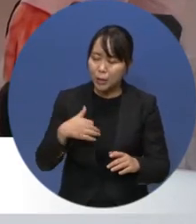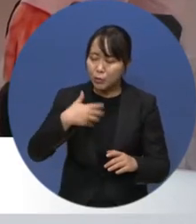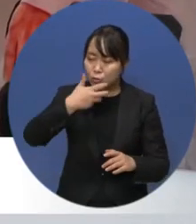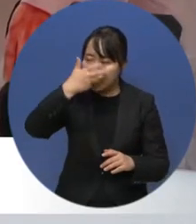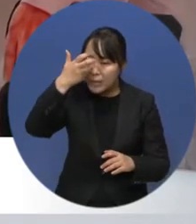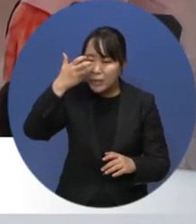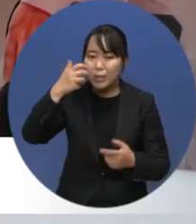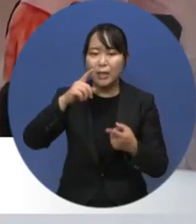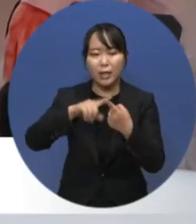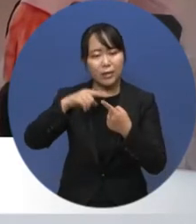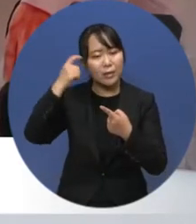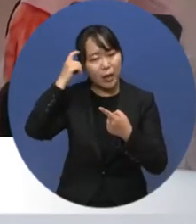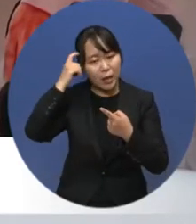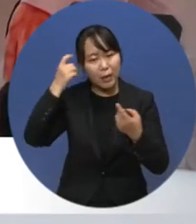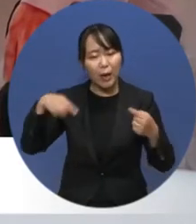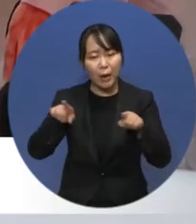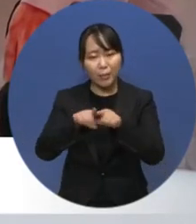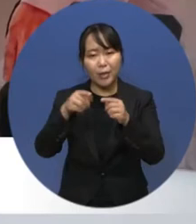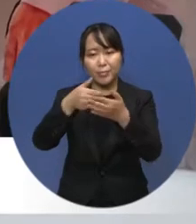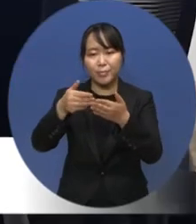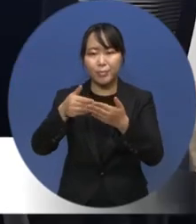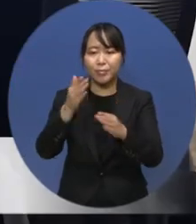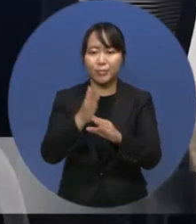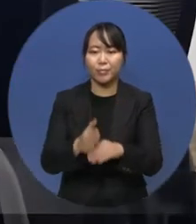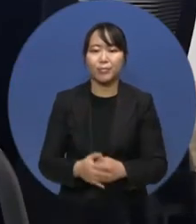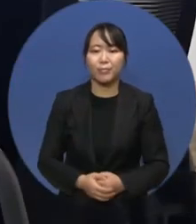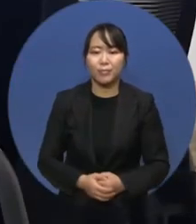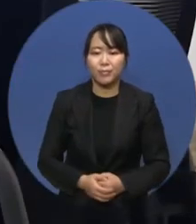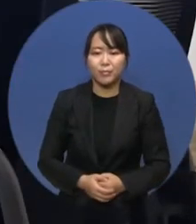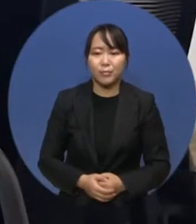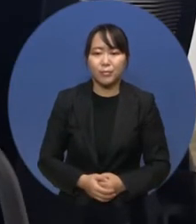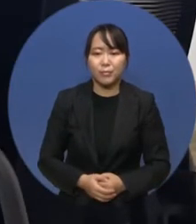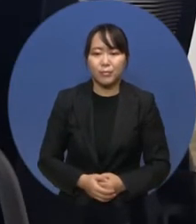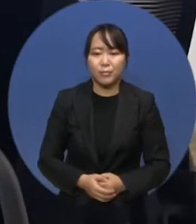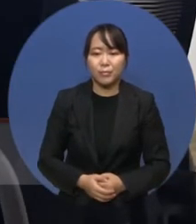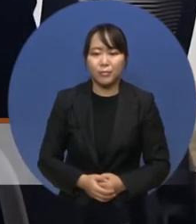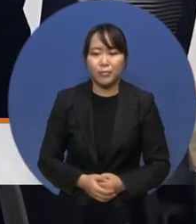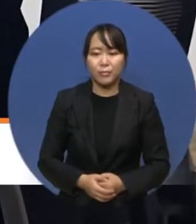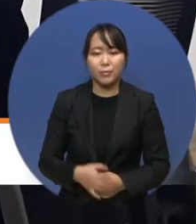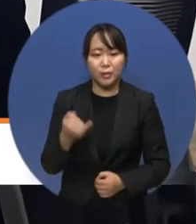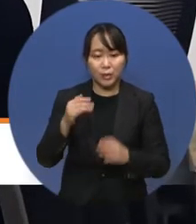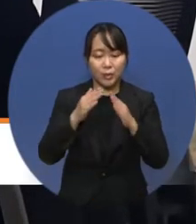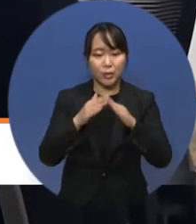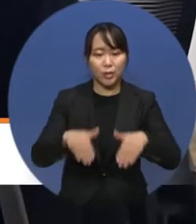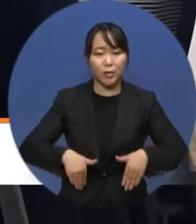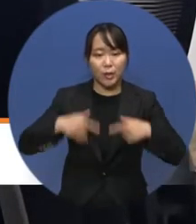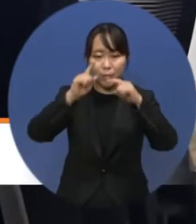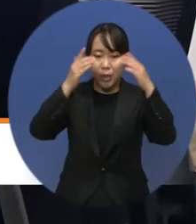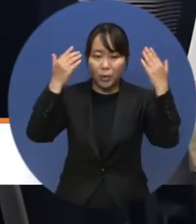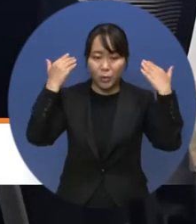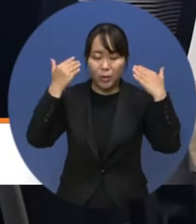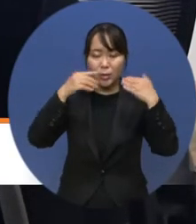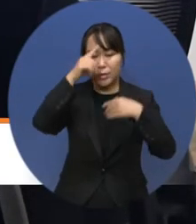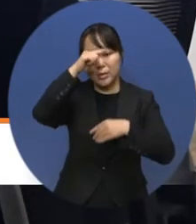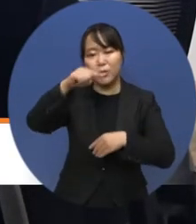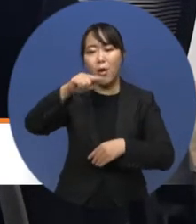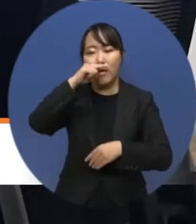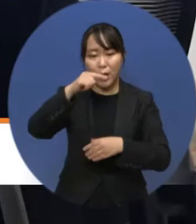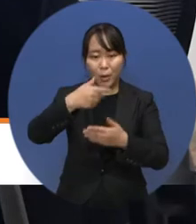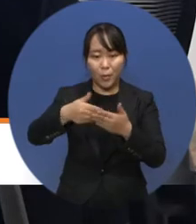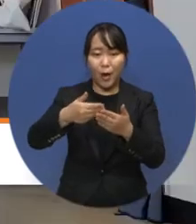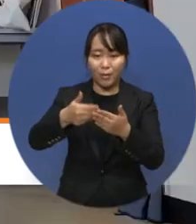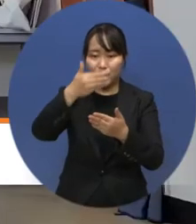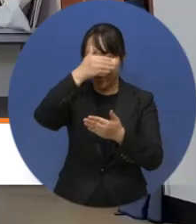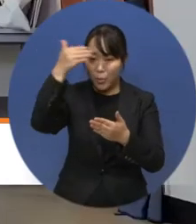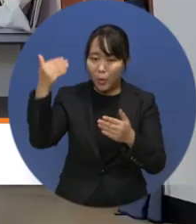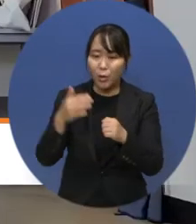꿈일지를 생각을 하면서 작업을 하고 있습니다. 정서연 작가는 전남대학교에서 서양화를 전공한 젊은